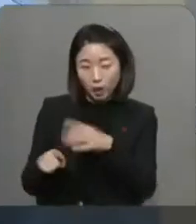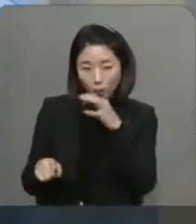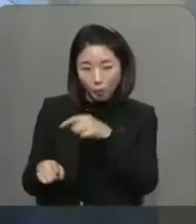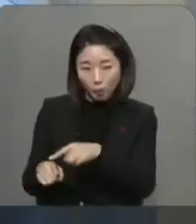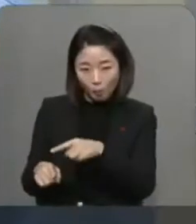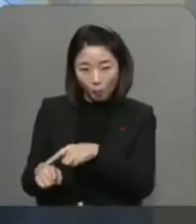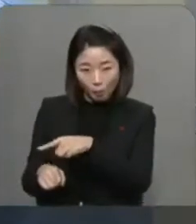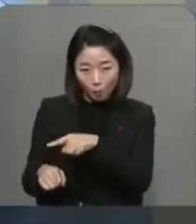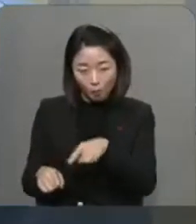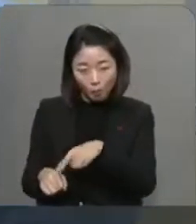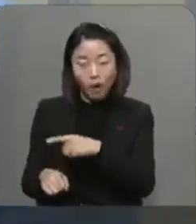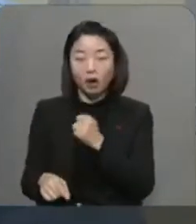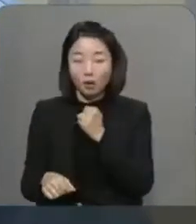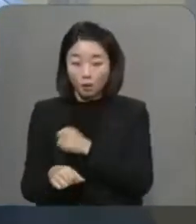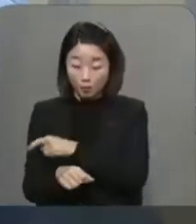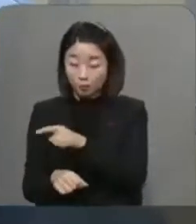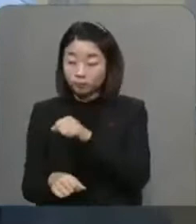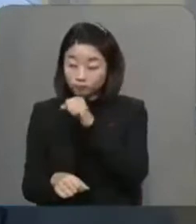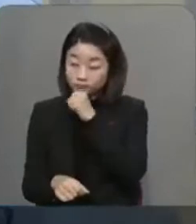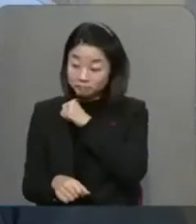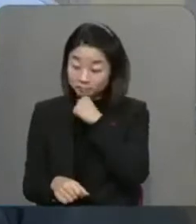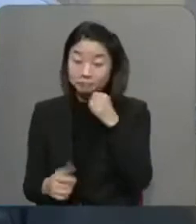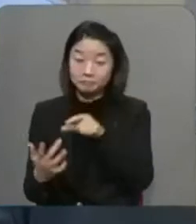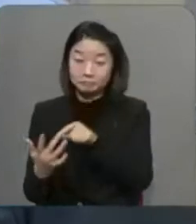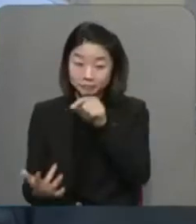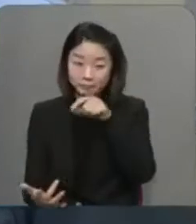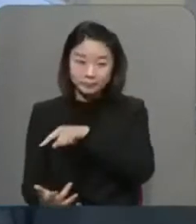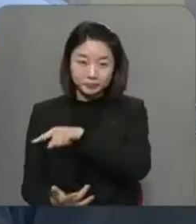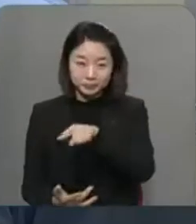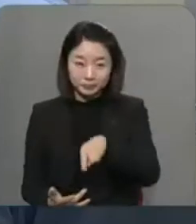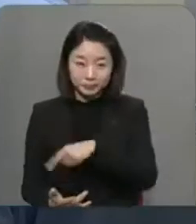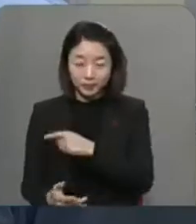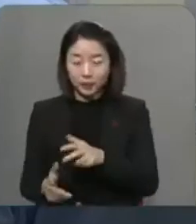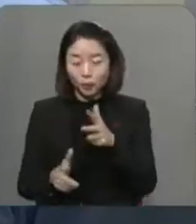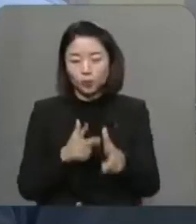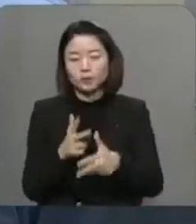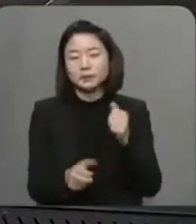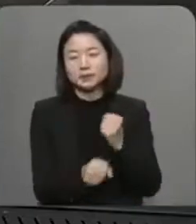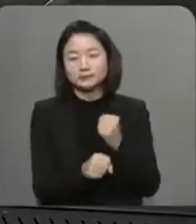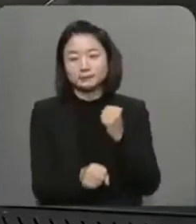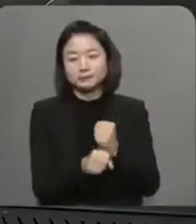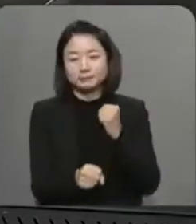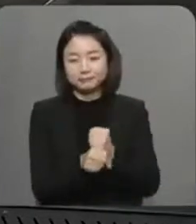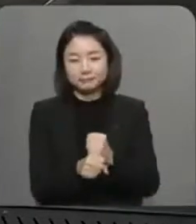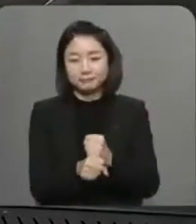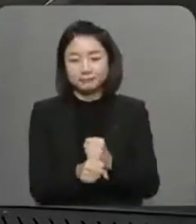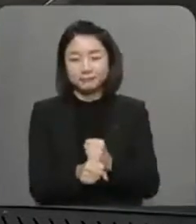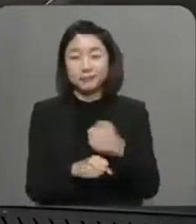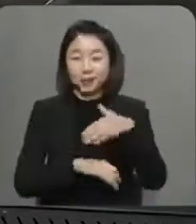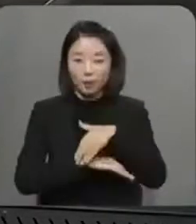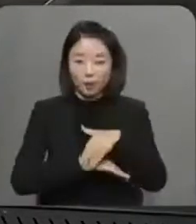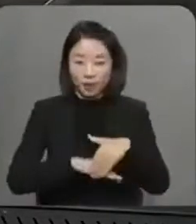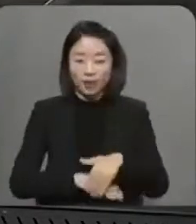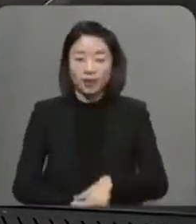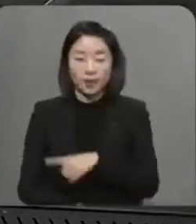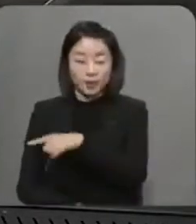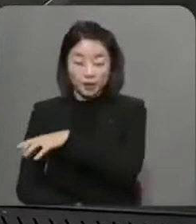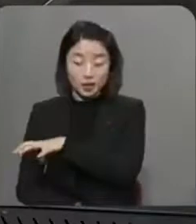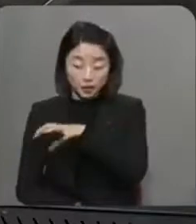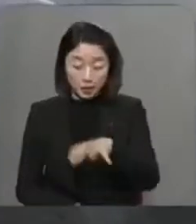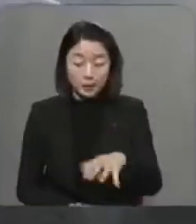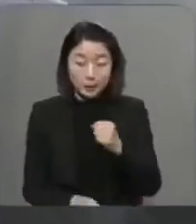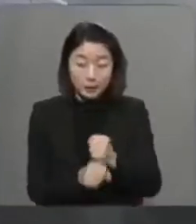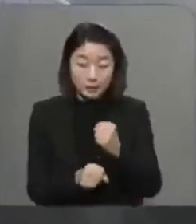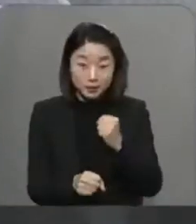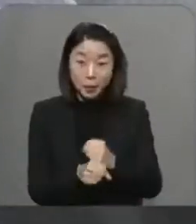제품을 평가를 할 겁니다 제품들이 선정이 되면 고 부분은 제가 공할 수 있도록 가공식품을 만든 것인